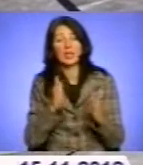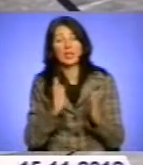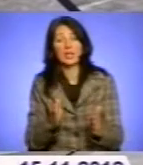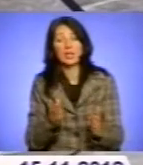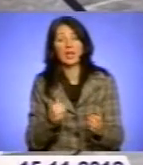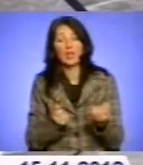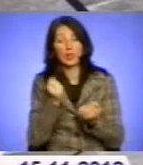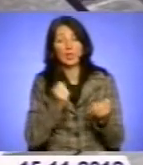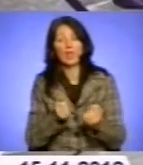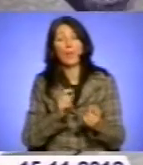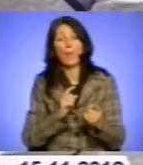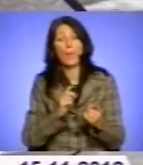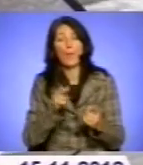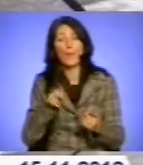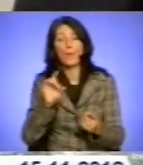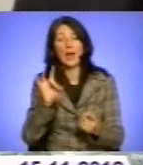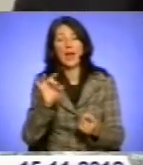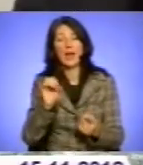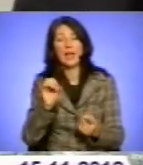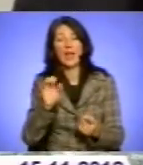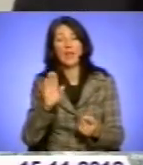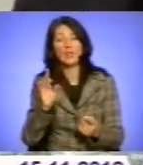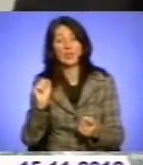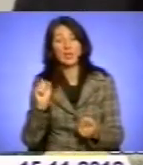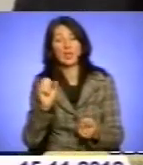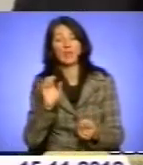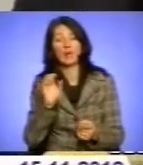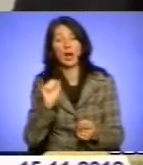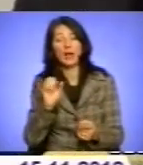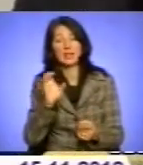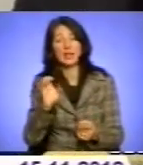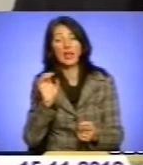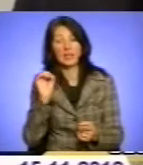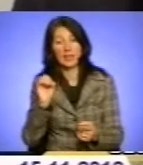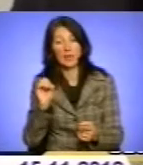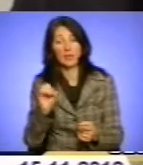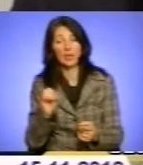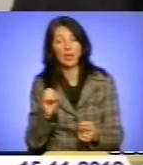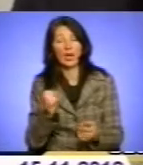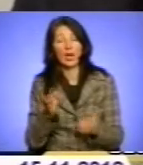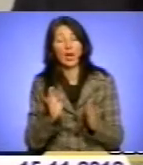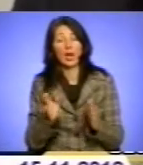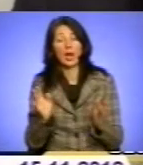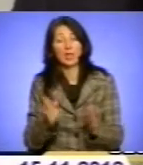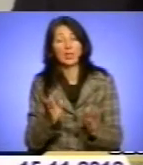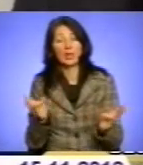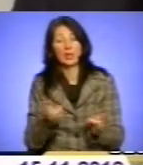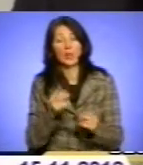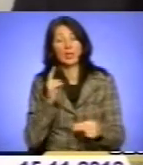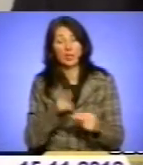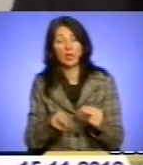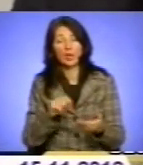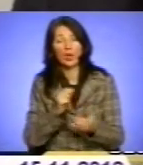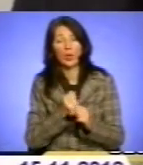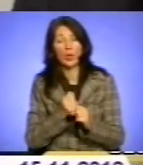водіїв-перевізників категорій С, Д та Е. В тих автошколах, які були там в підвалах, вже потрібно закінчити працювати. Так, да, буде